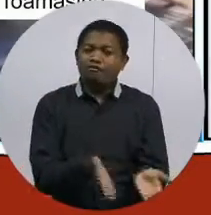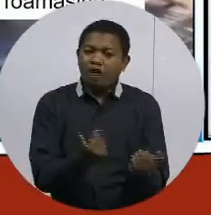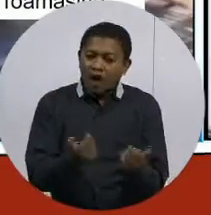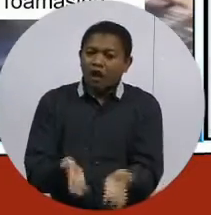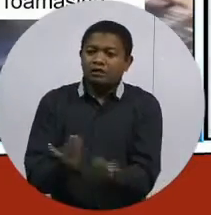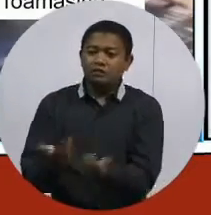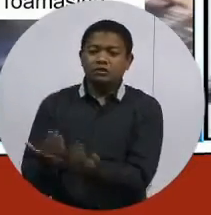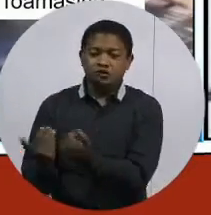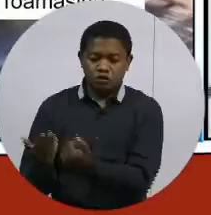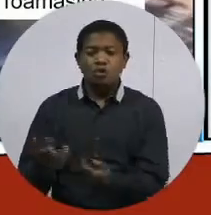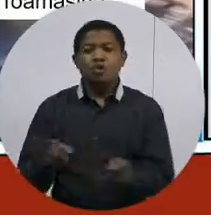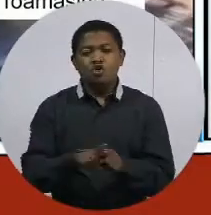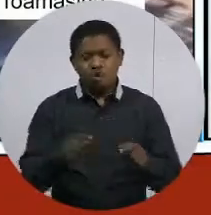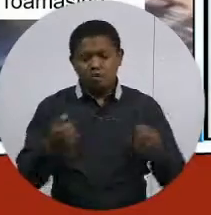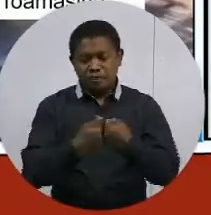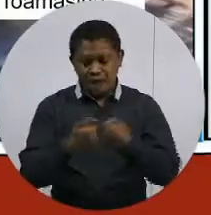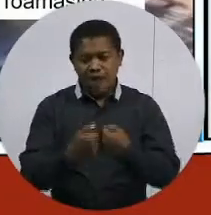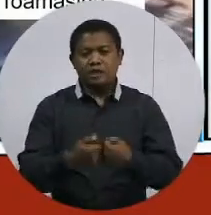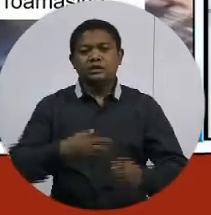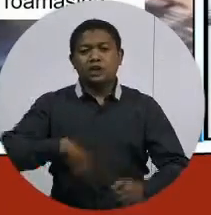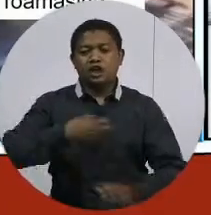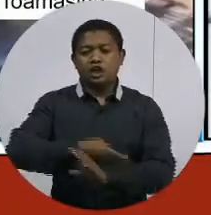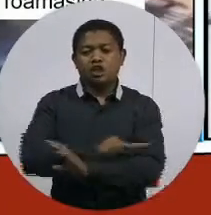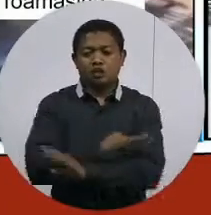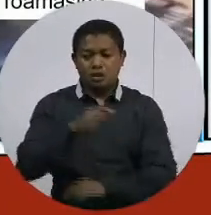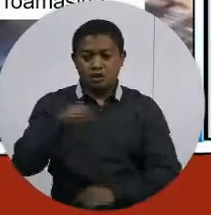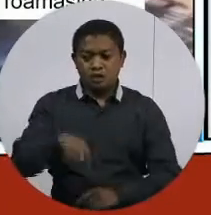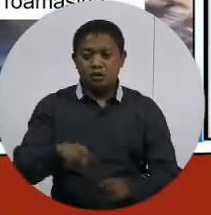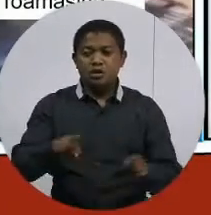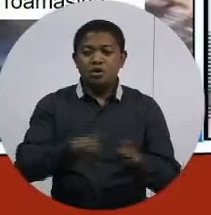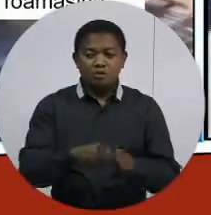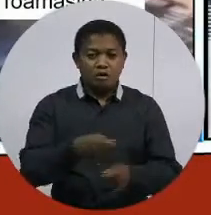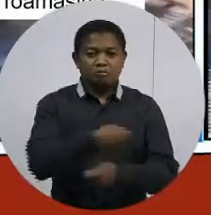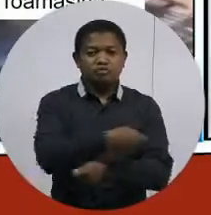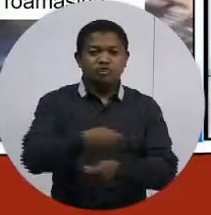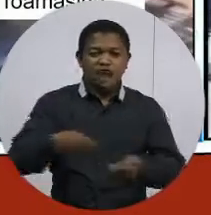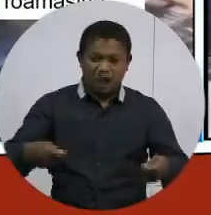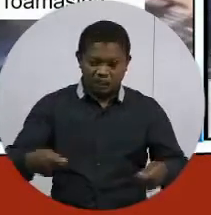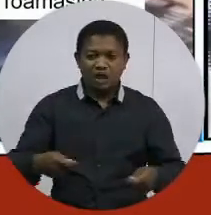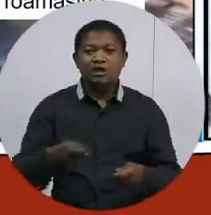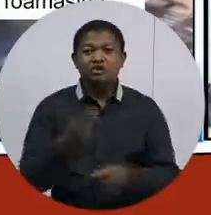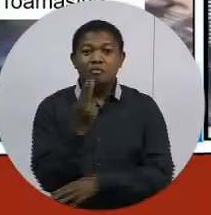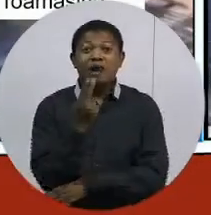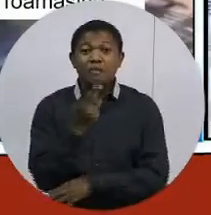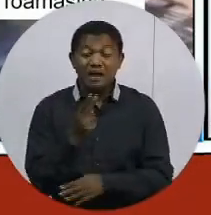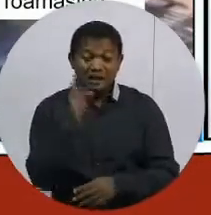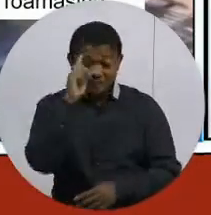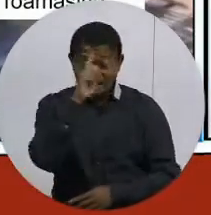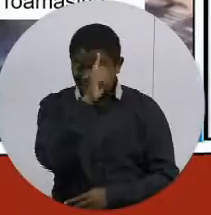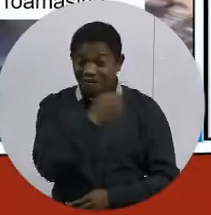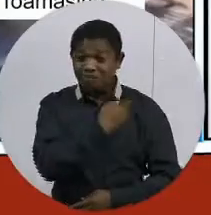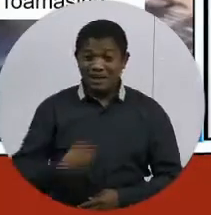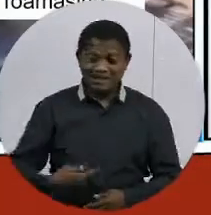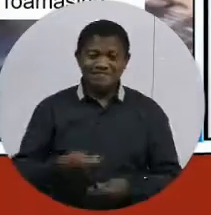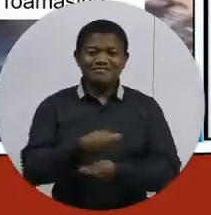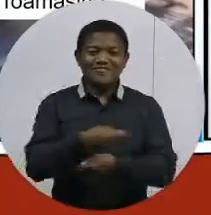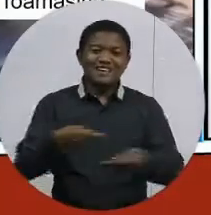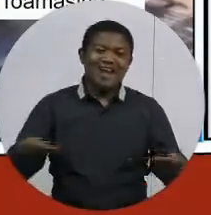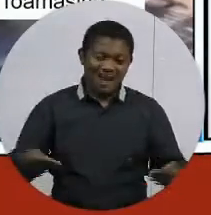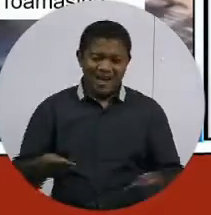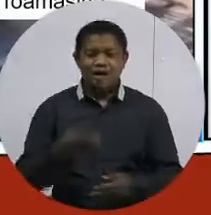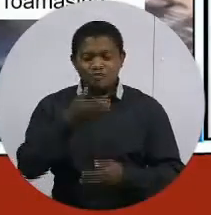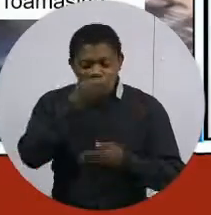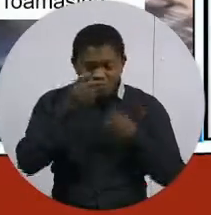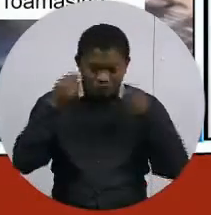rehetra amin'izao ady amin'ny coronavirus izao. Nizarana kasibosy ihany koa ireo mpitandro filaminana mamita asa eny fotony ary ireo olona sendra azy ireo ka